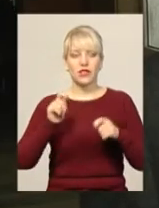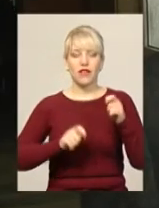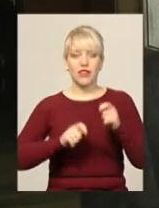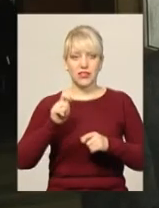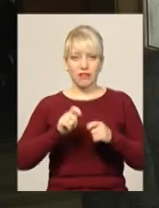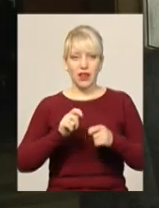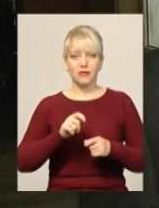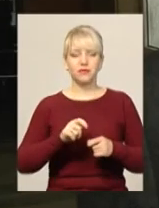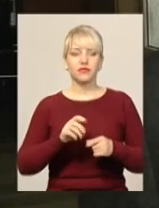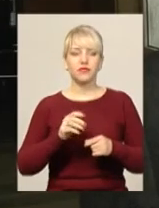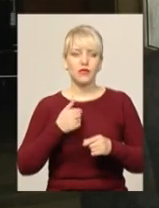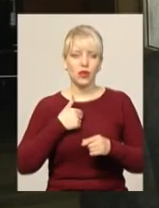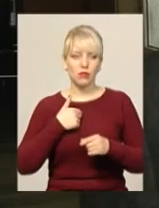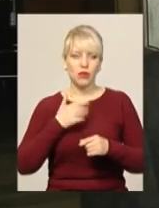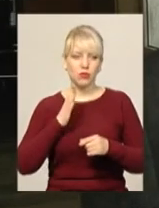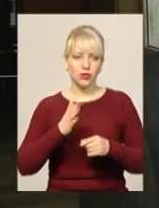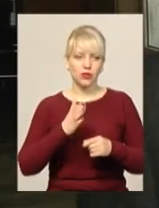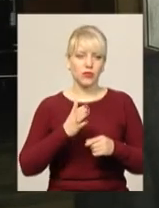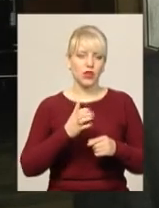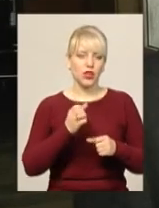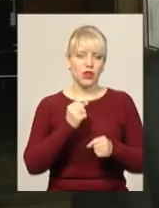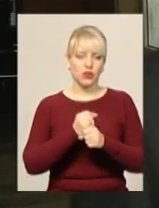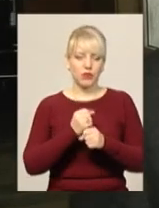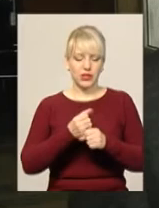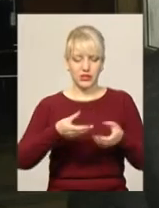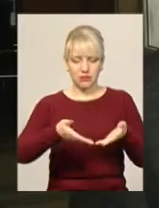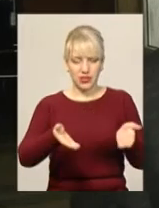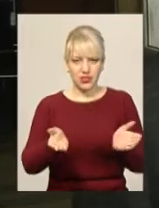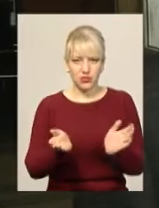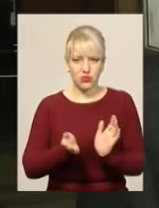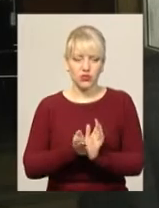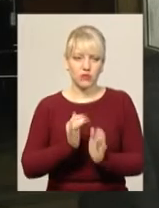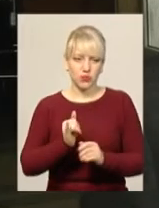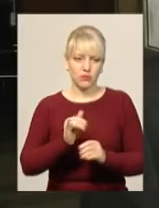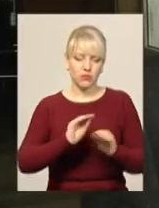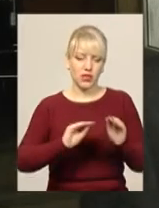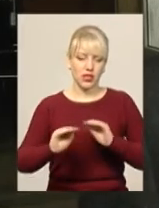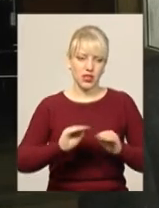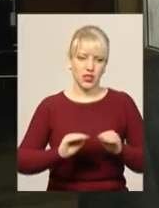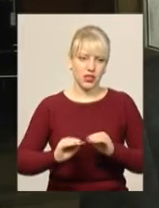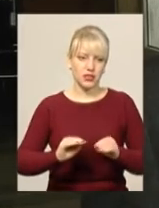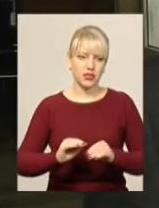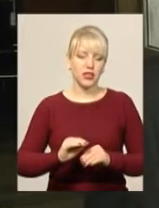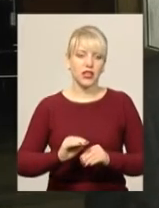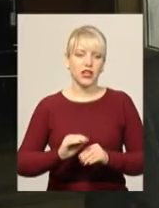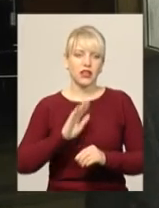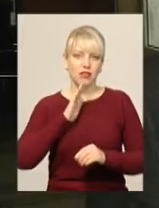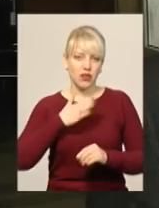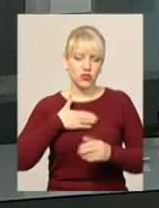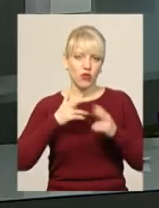фестиваль, ми гончарів будуть виготовляти репліки цієї миски, і зрозуміло, потім вони прикрасять фонди нашої фортеці.